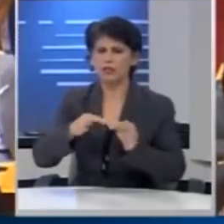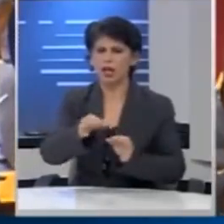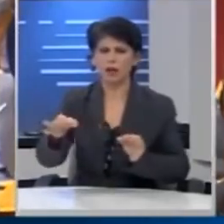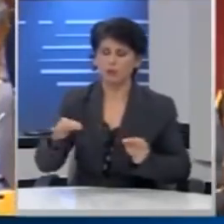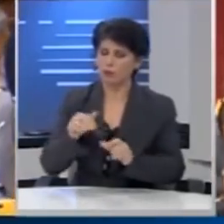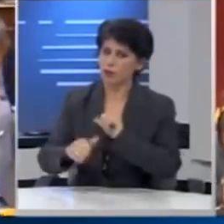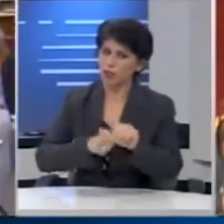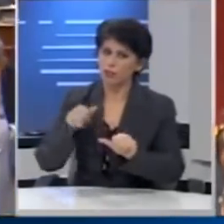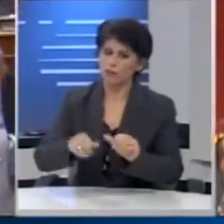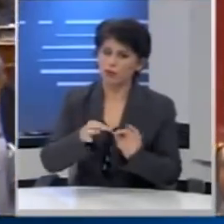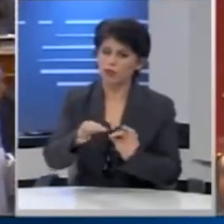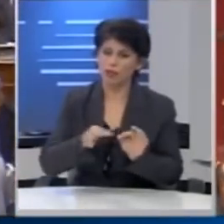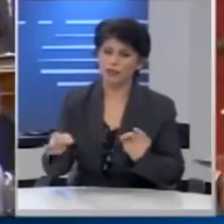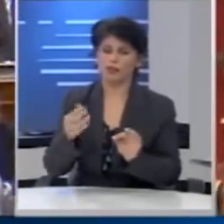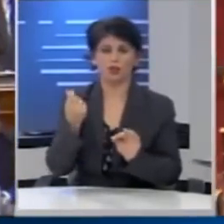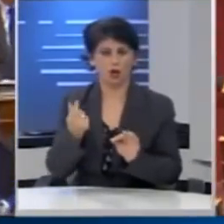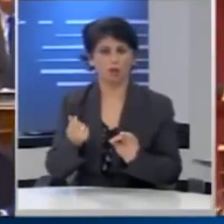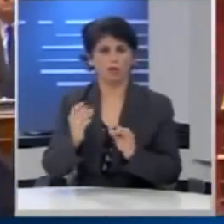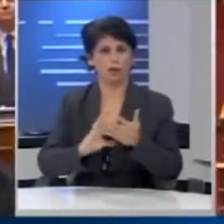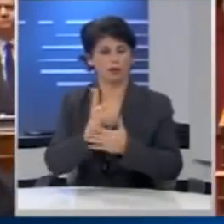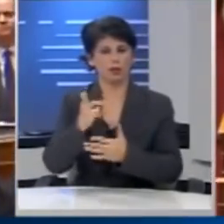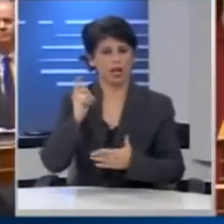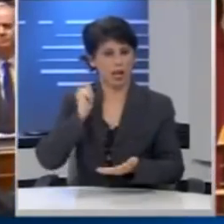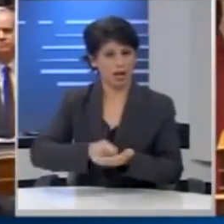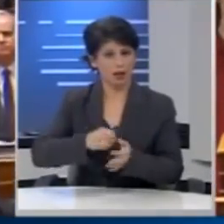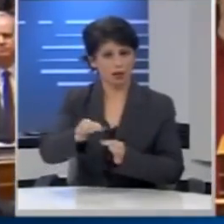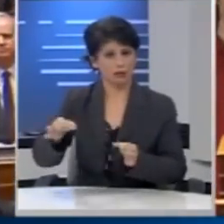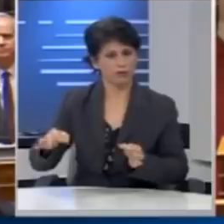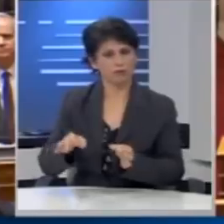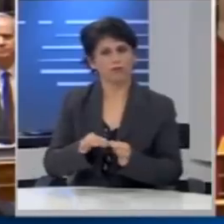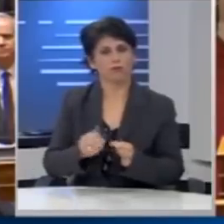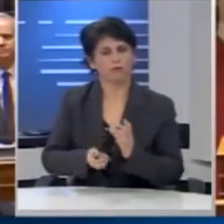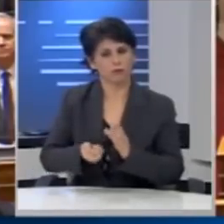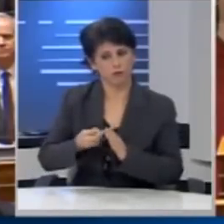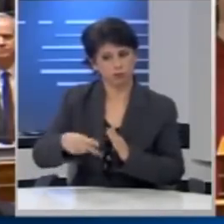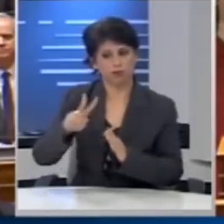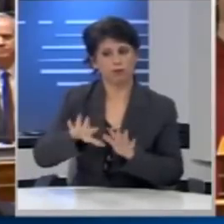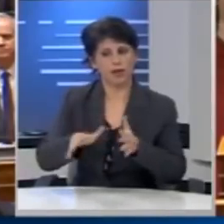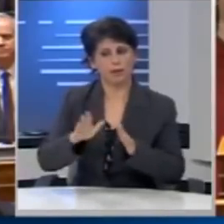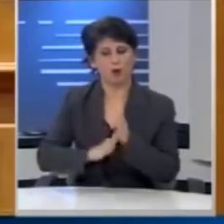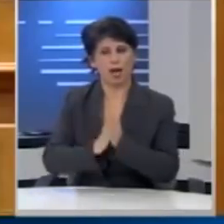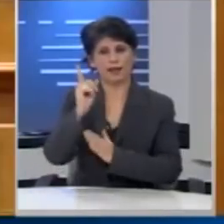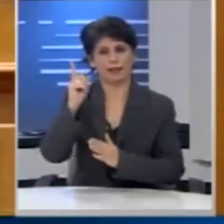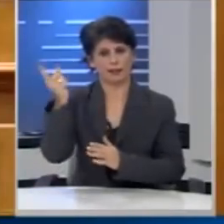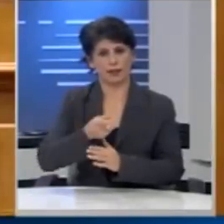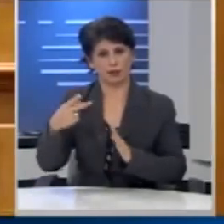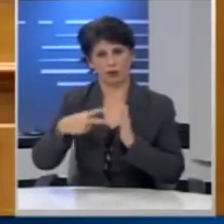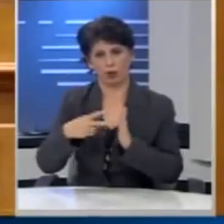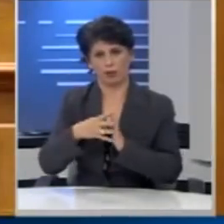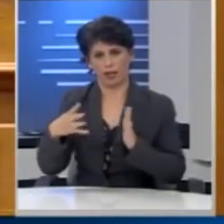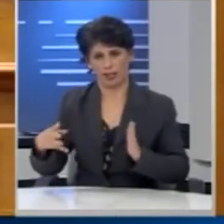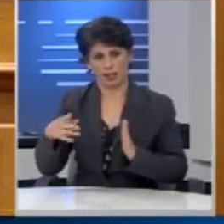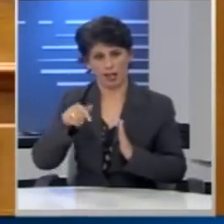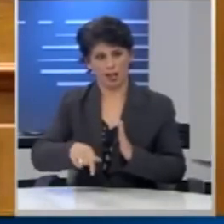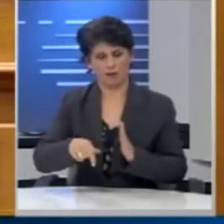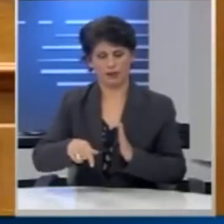και κοινωνική και αναπτυξιακή. Κύριε Τσίπρα, η αγορά των ακινήτων αυξήθηκε κατά περίπου 11% το 2019.